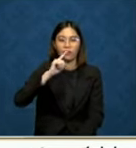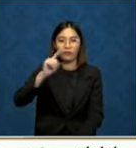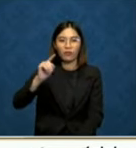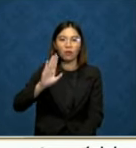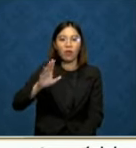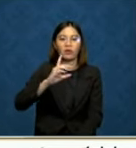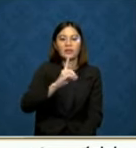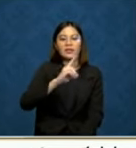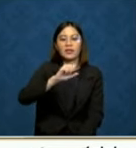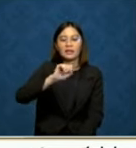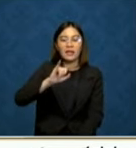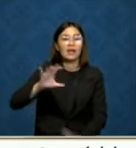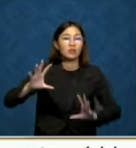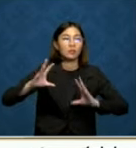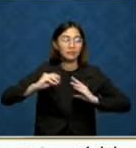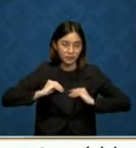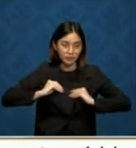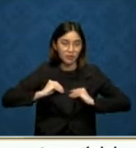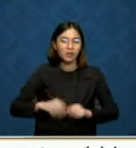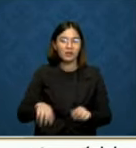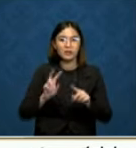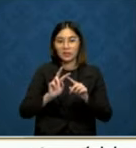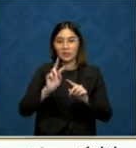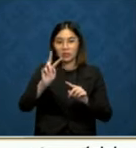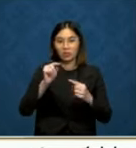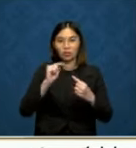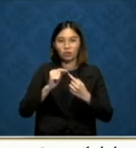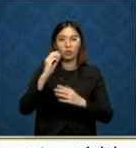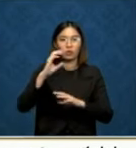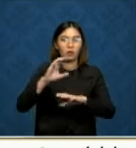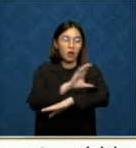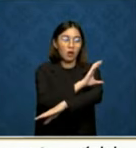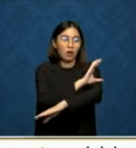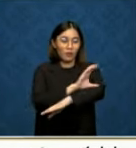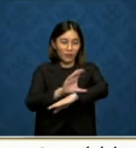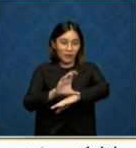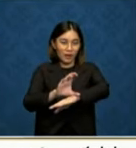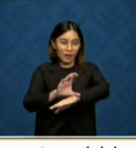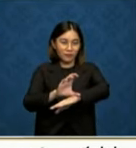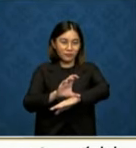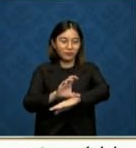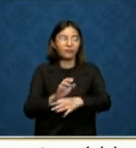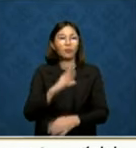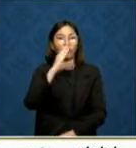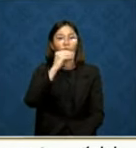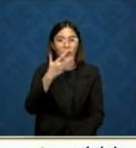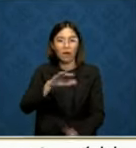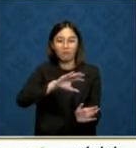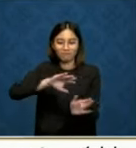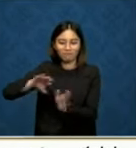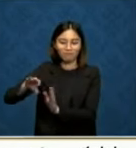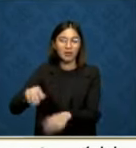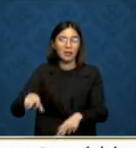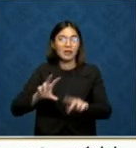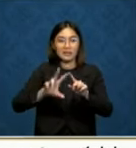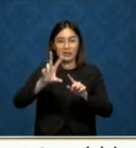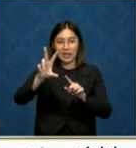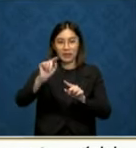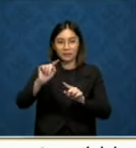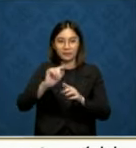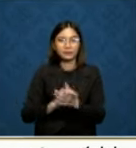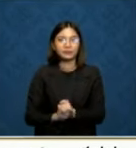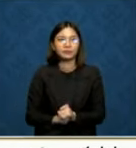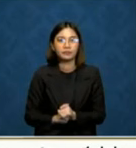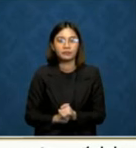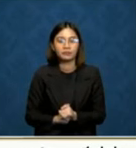ของ DSI ไปแล้วค่ะประเด็นที่ 2 เรื่องรไฟฟ้าเดีนพูดไปแล้วนะคะ ก็ขอข้ามไปเลยนะคะส่วนประเด็นที่ 3 เนี่